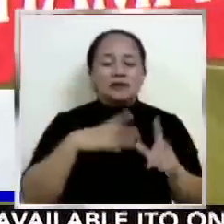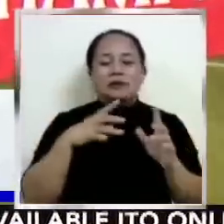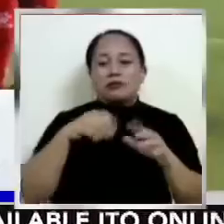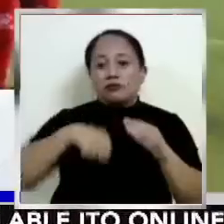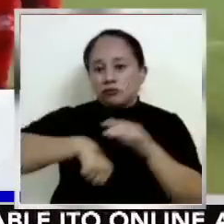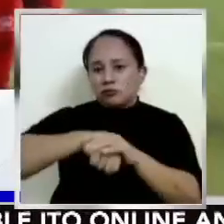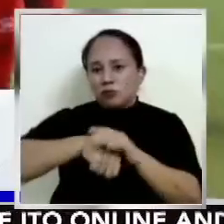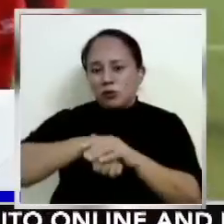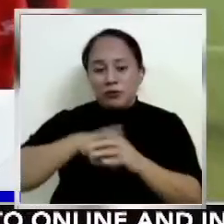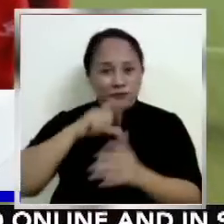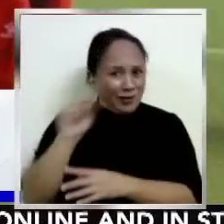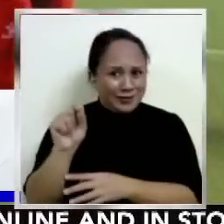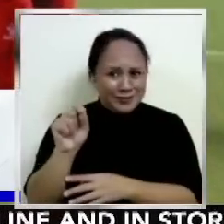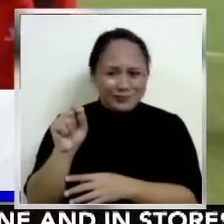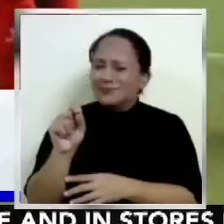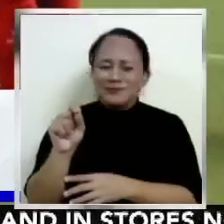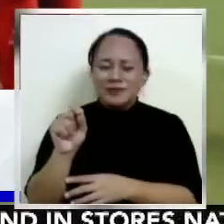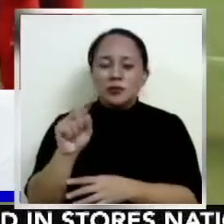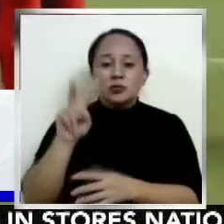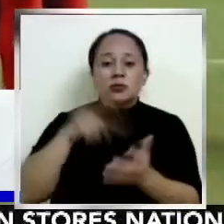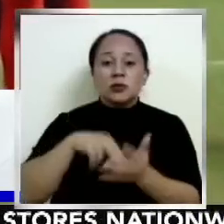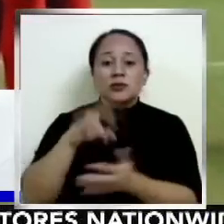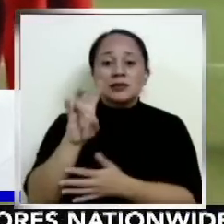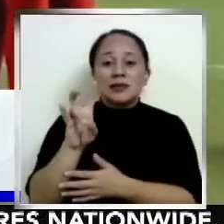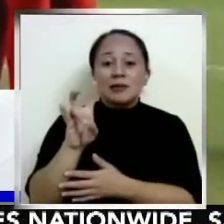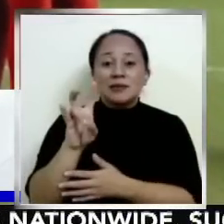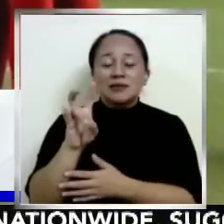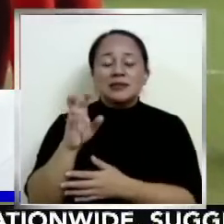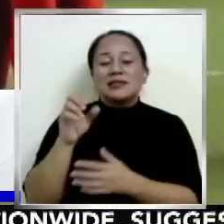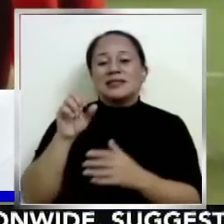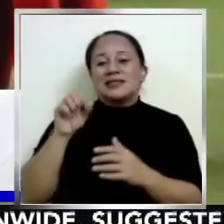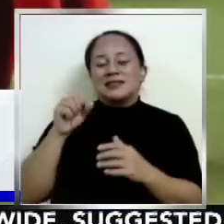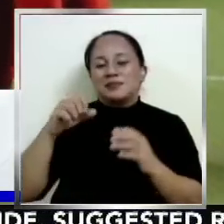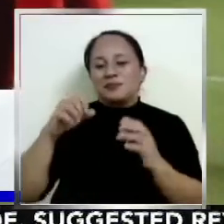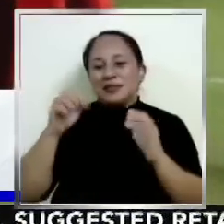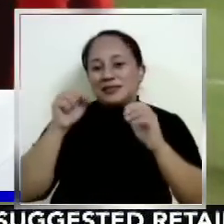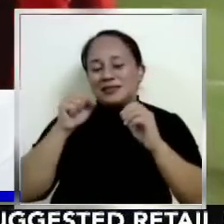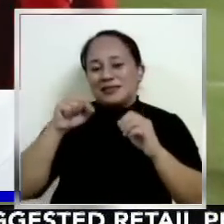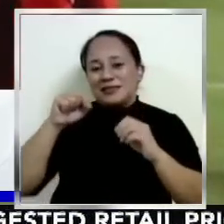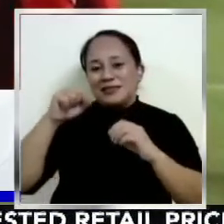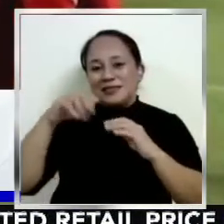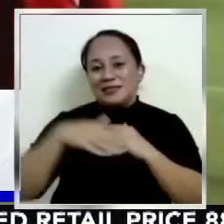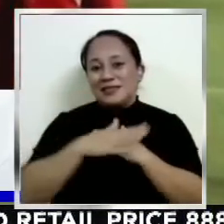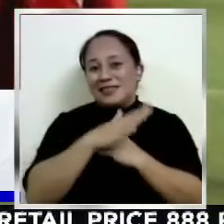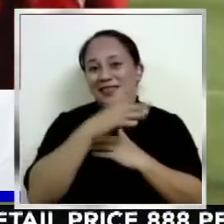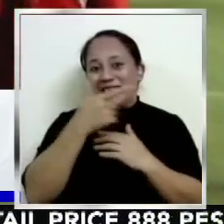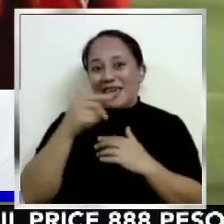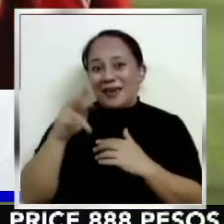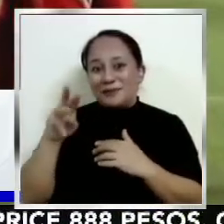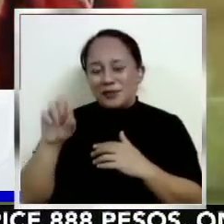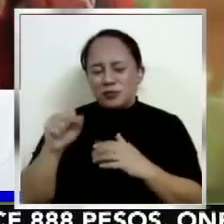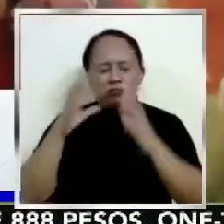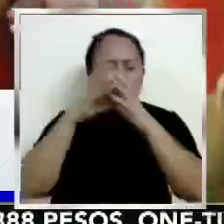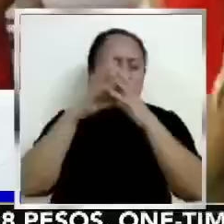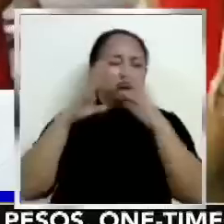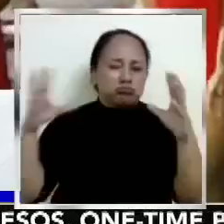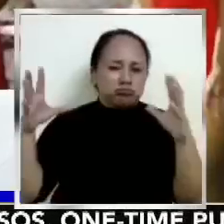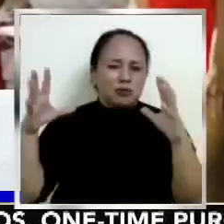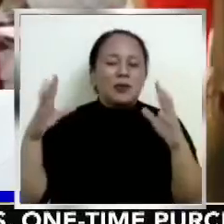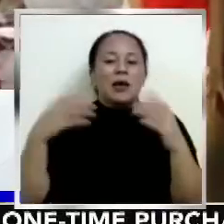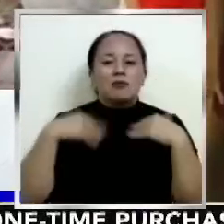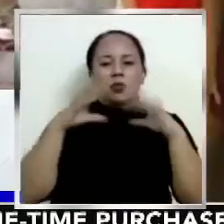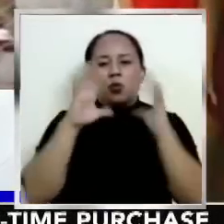biglaan. 2007 Philippine SEA Games, nung ipanganak ang pangarap na makapasok ang ating bansa sa World Cup.